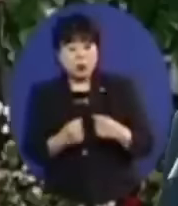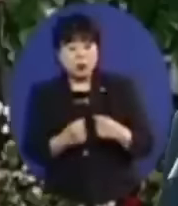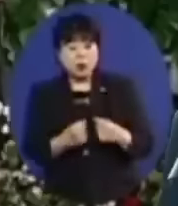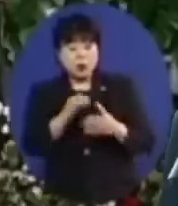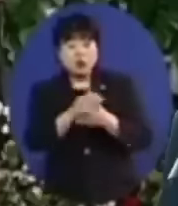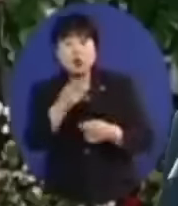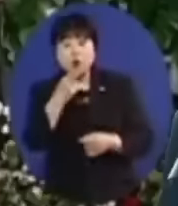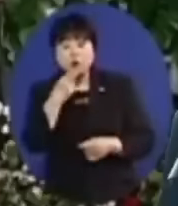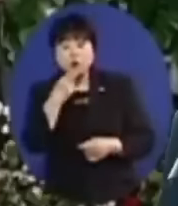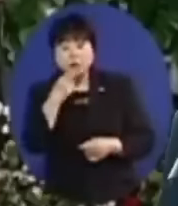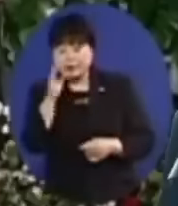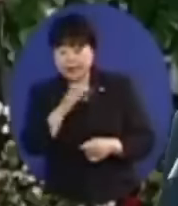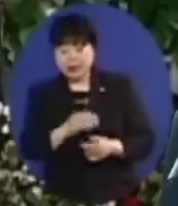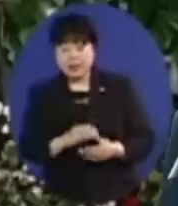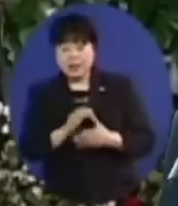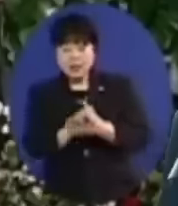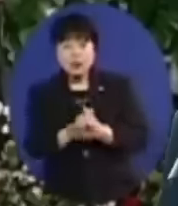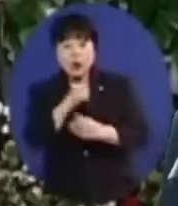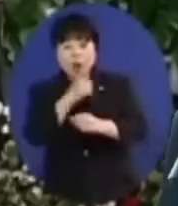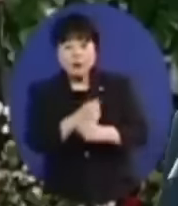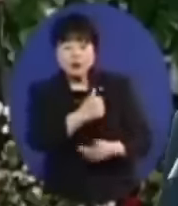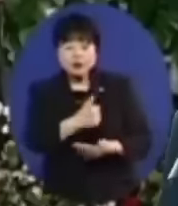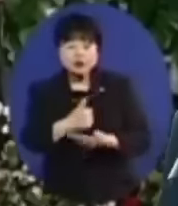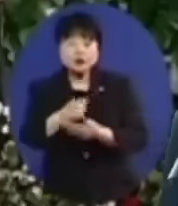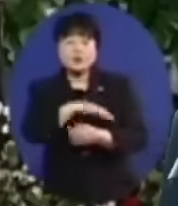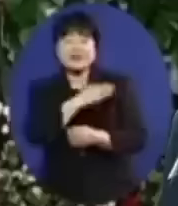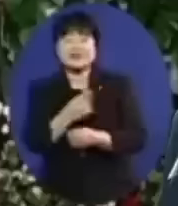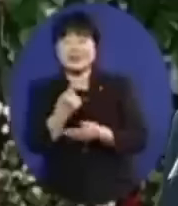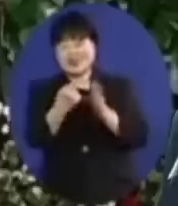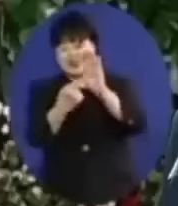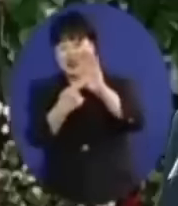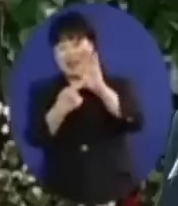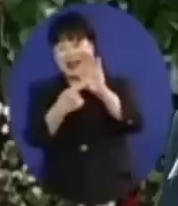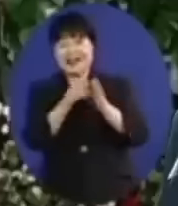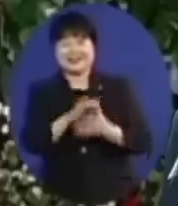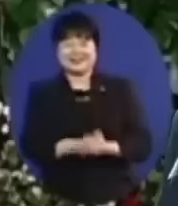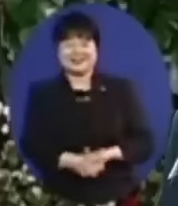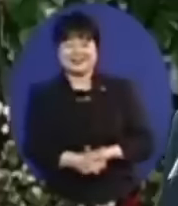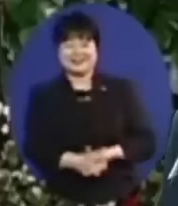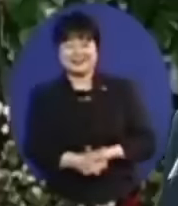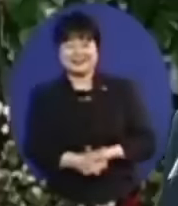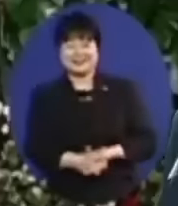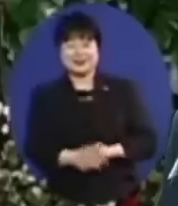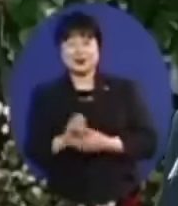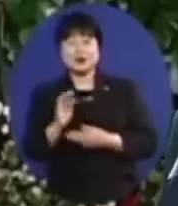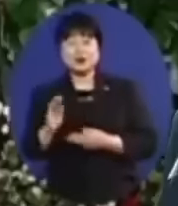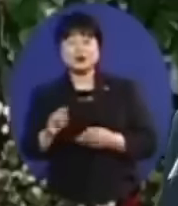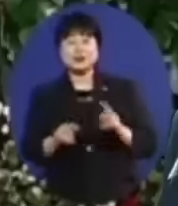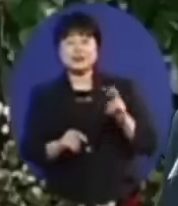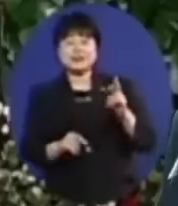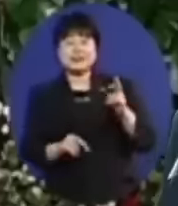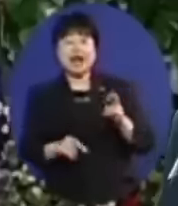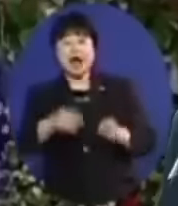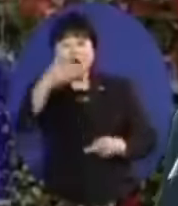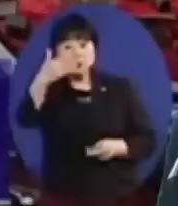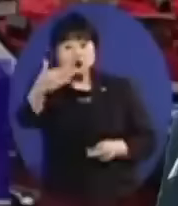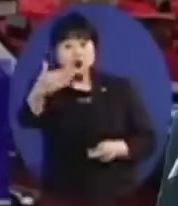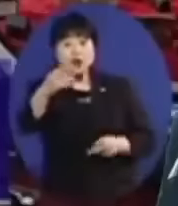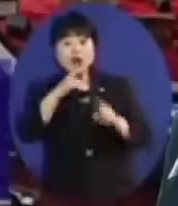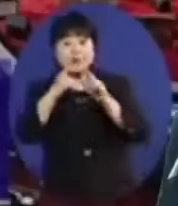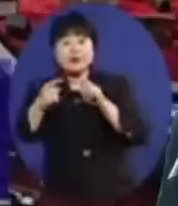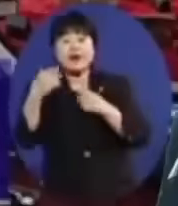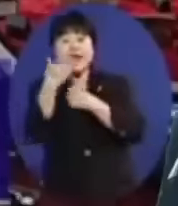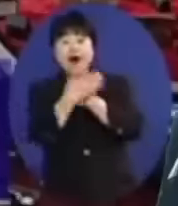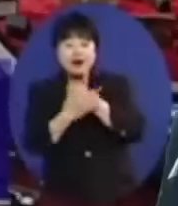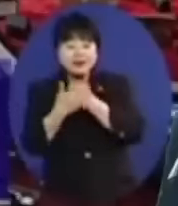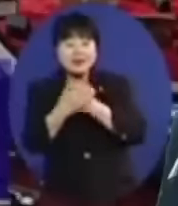기도를 하고 해야 주님의 능력이 머물러 있을 수가 있습니다. 고린도후서 12장 9절에 나에게 이르시기를 내